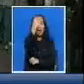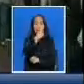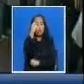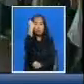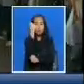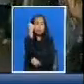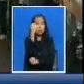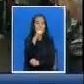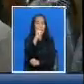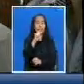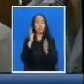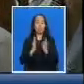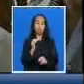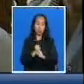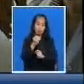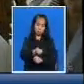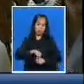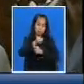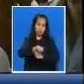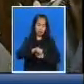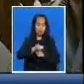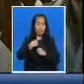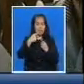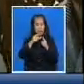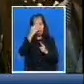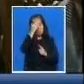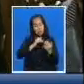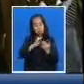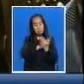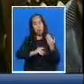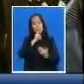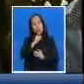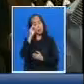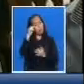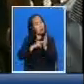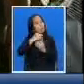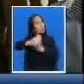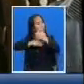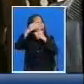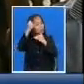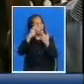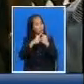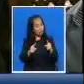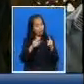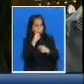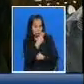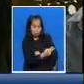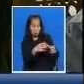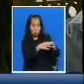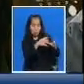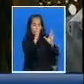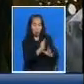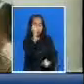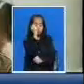รมันก็น่าคิดว่าเอ๊ะในขณะที่เราบอกว่าประเทศเนี่ยสามารถอยู่ได้ด้วยตรงนี ้ แต่คนที่เกี่ยวข้องกับตรงนี้จริ